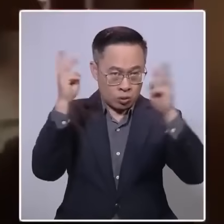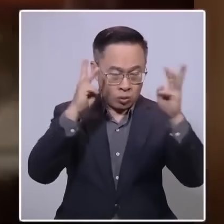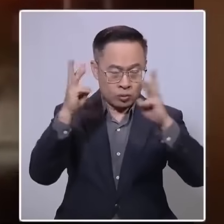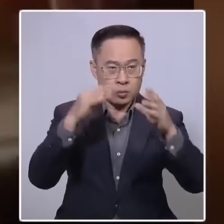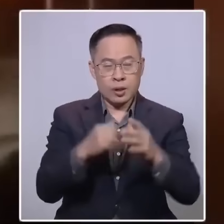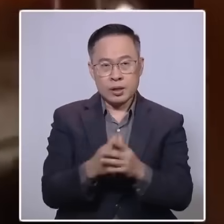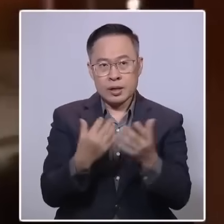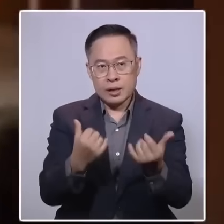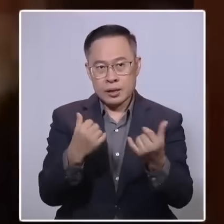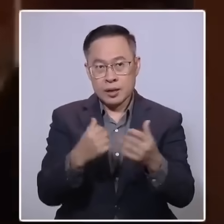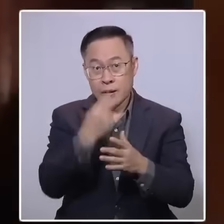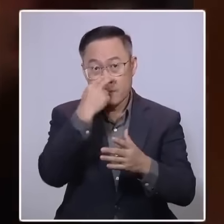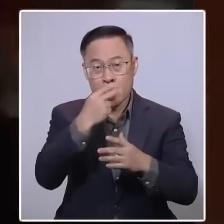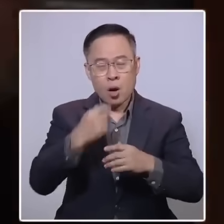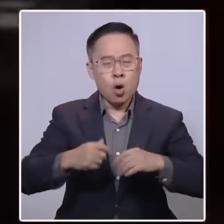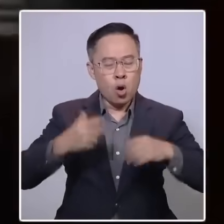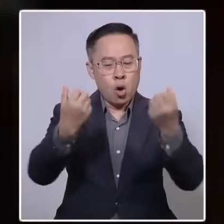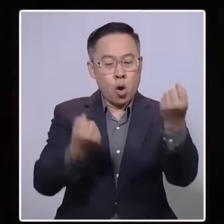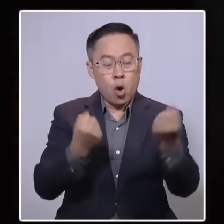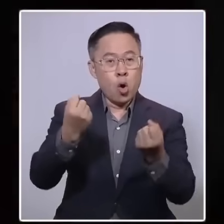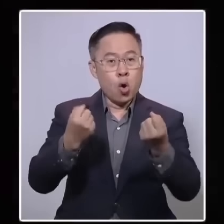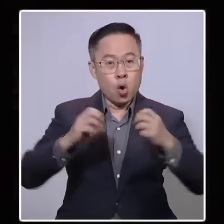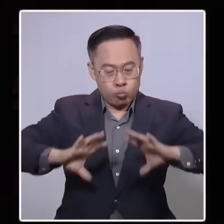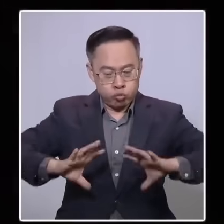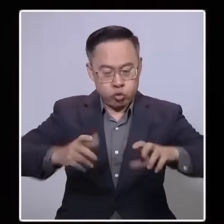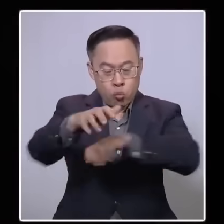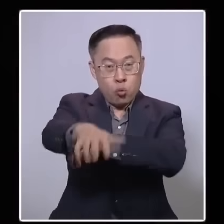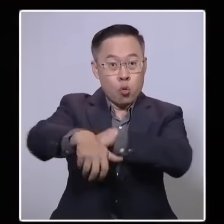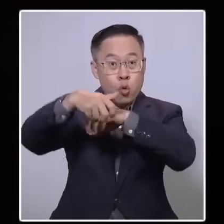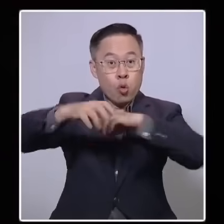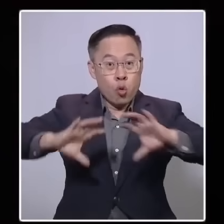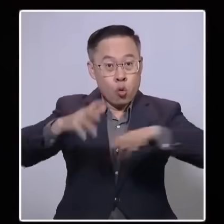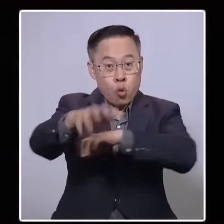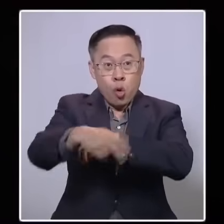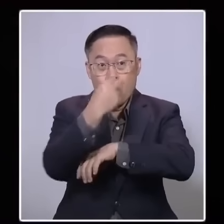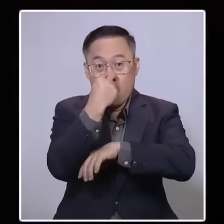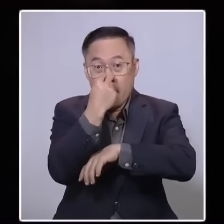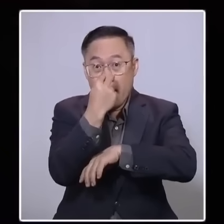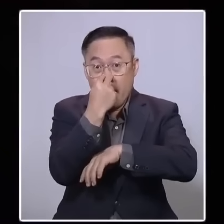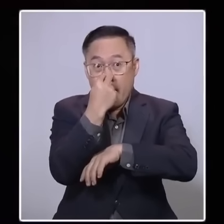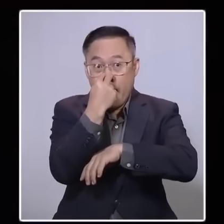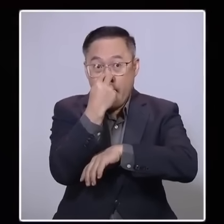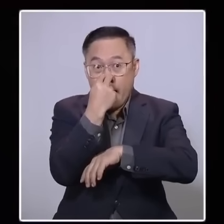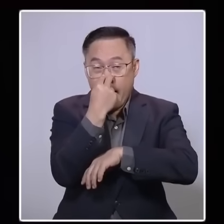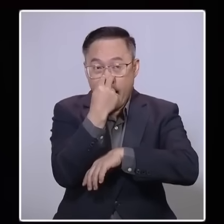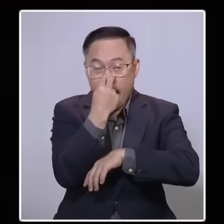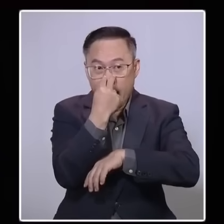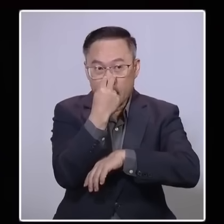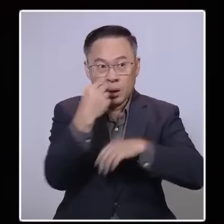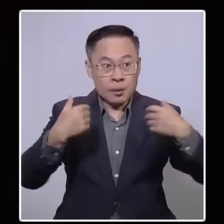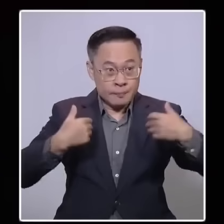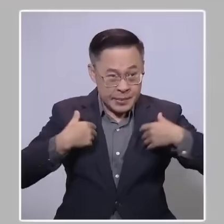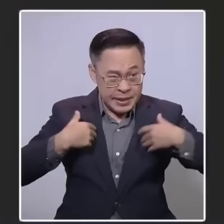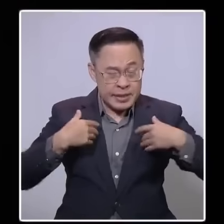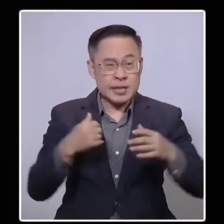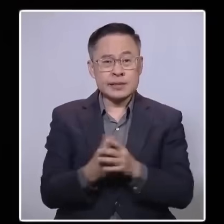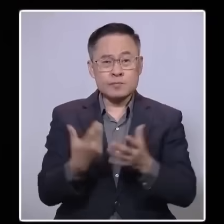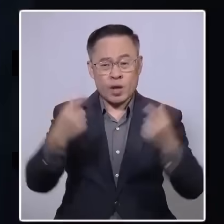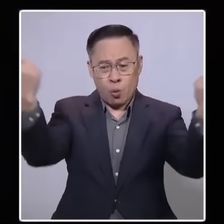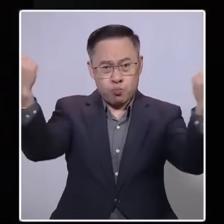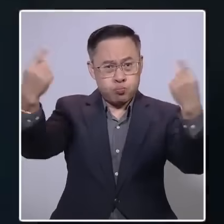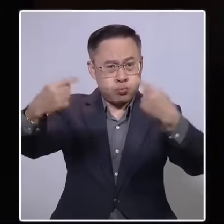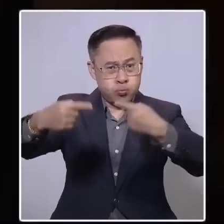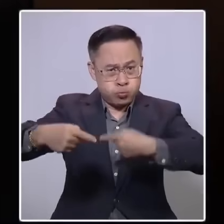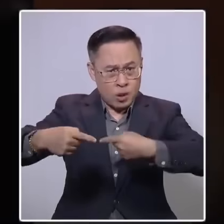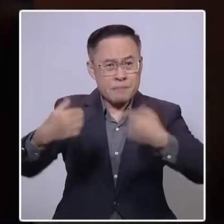างที่เห็นคุณผู้ชมนะคะว่าพอชนเข้าไปเนี่ยตรงนั้นเองมีคนหยุดรถอยู่ด้วยเพราะฉะนั้นเนี่ยตรงนั้นมีทั้งป้ายเตือนมีทั้งไฟสัญญ